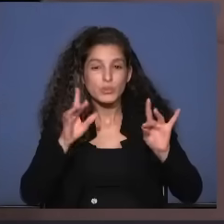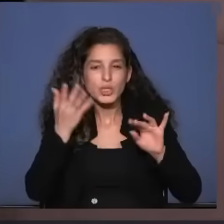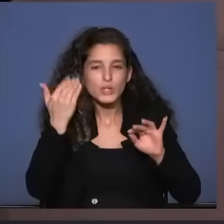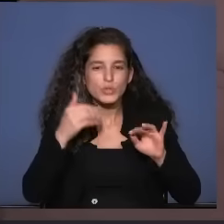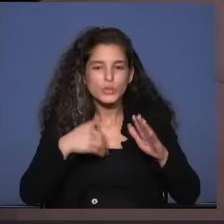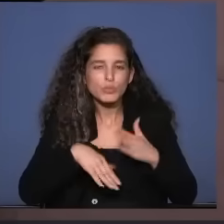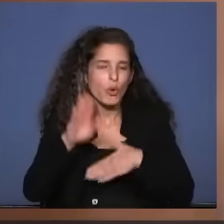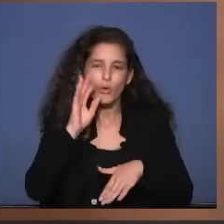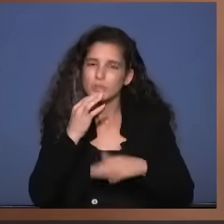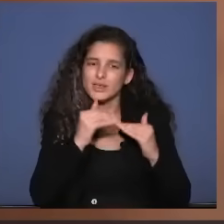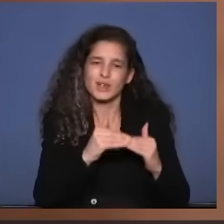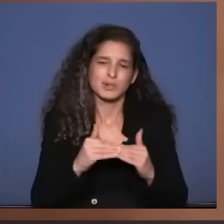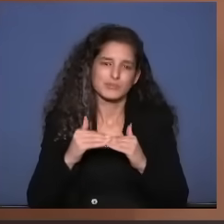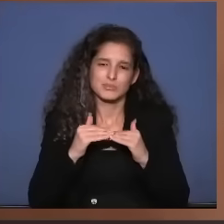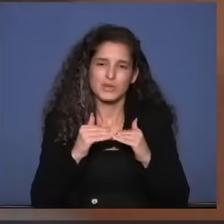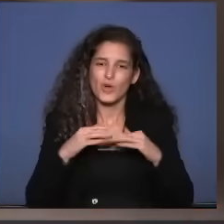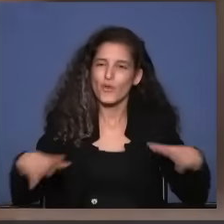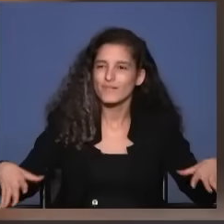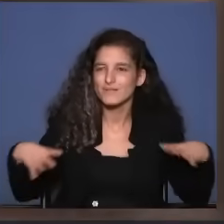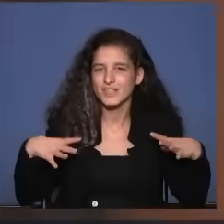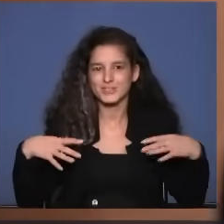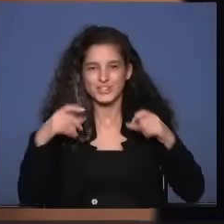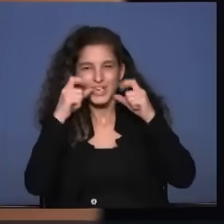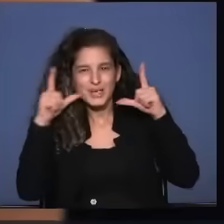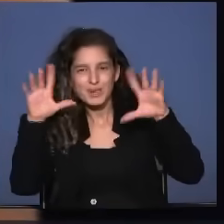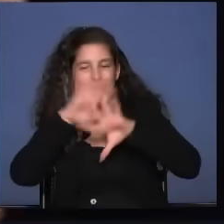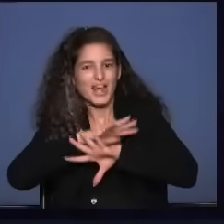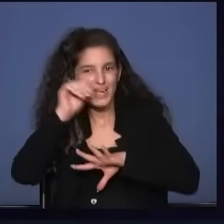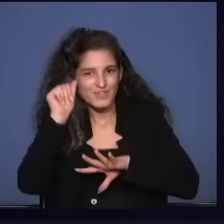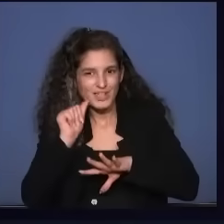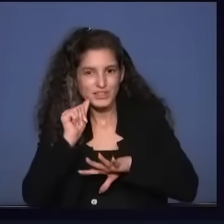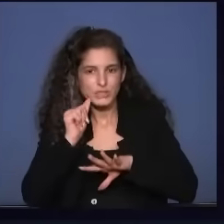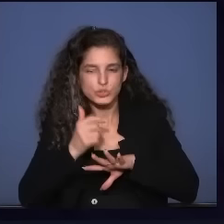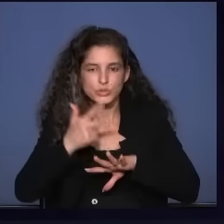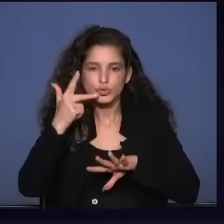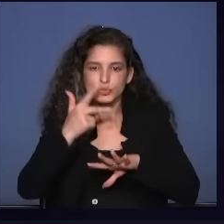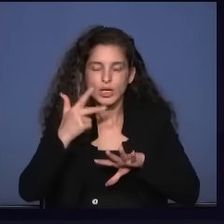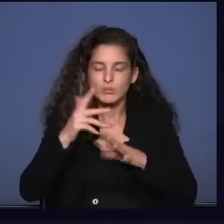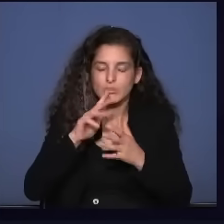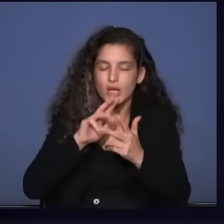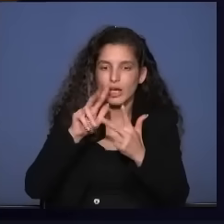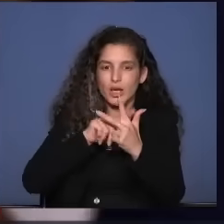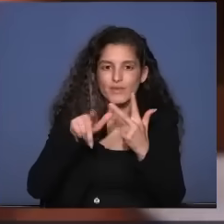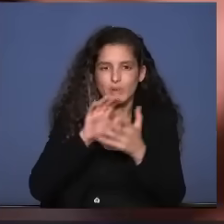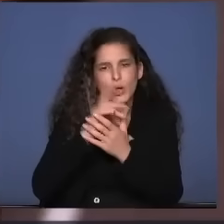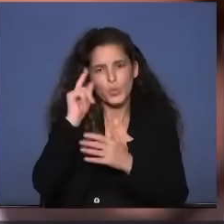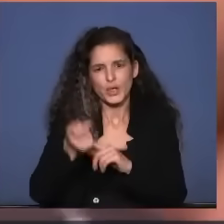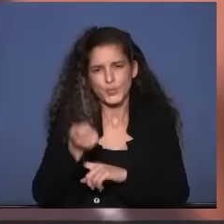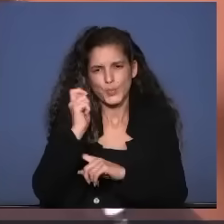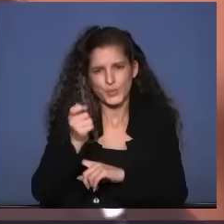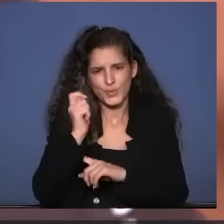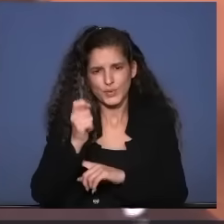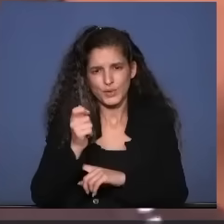כמו רוב בני גילם בחופש, ערים אחרי לילה לבן. 3 מחבריהם יצאו לדוג בחוף זיקים,